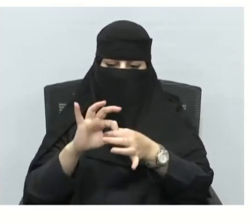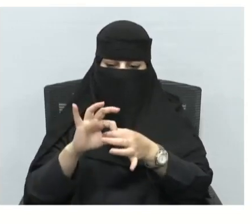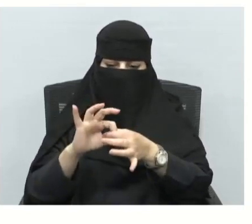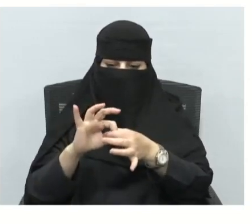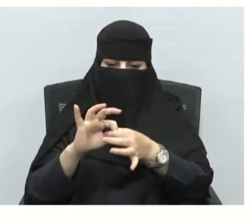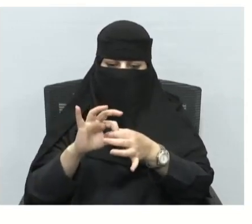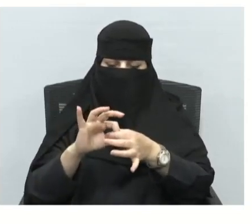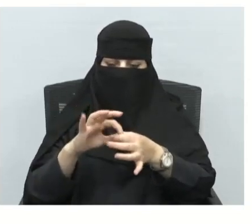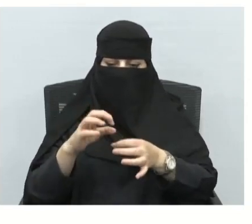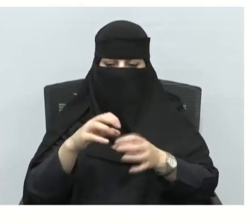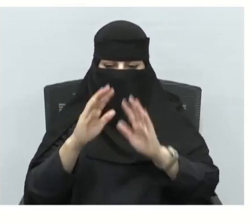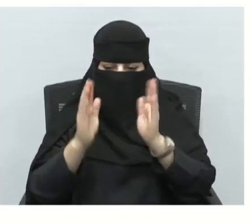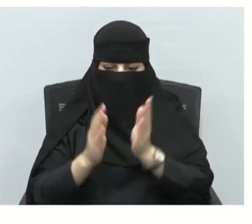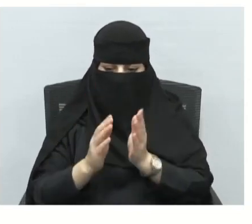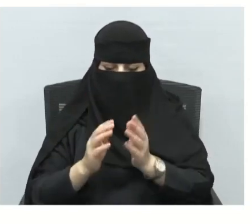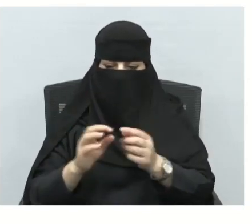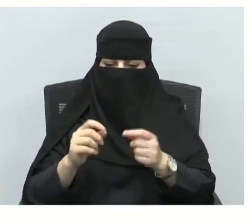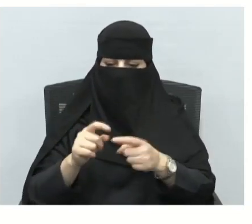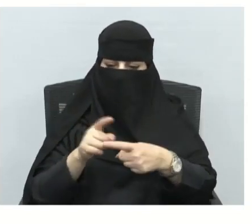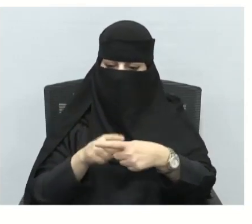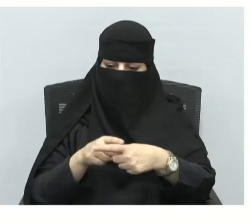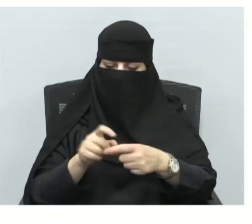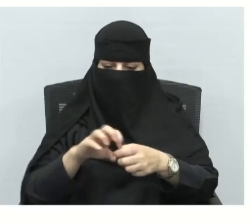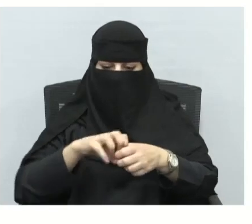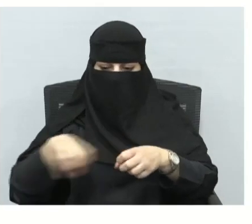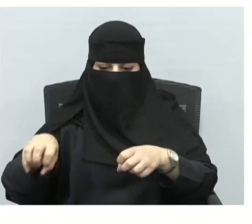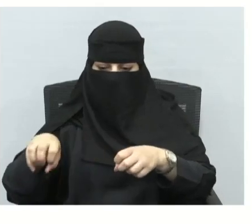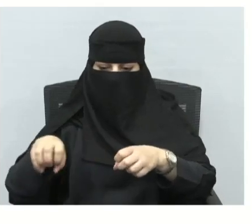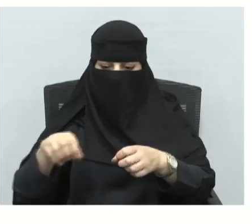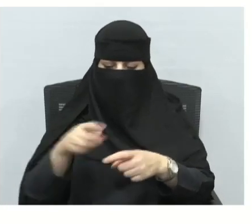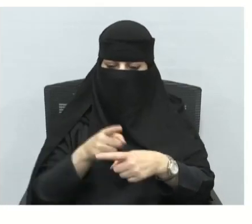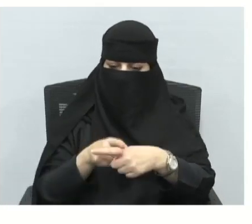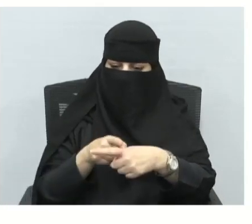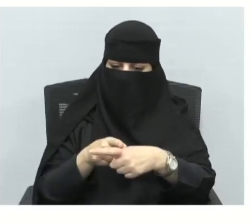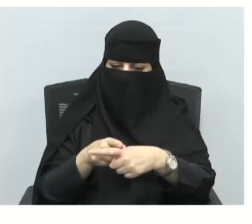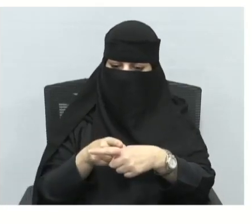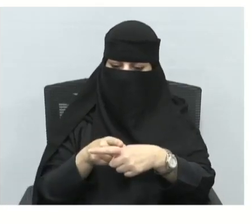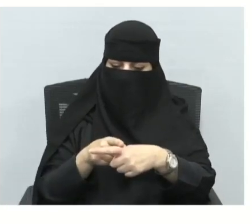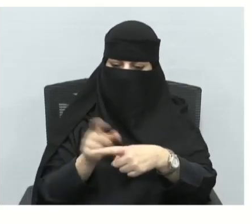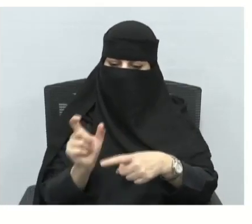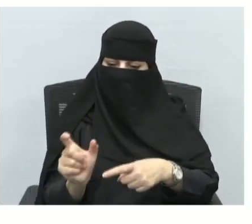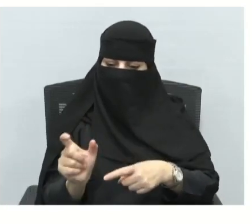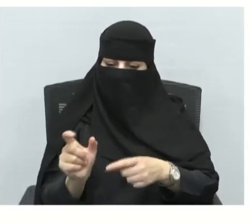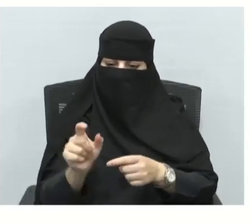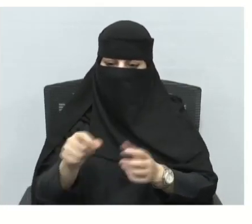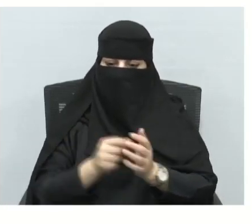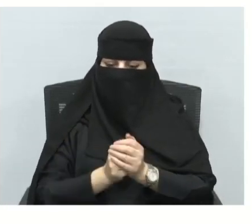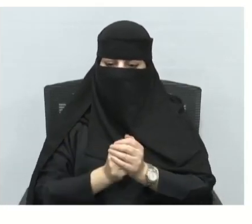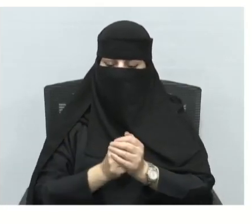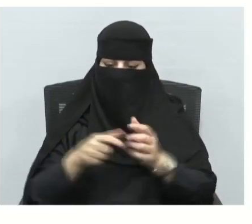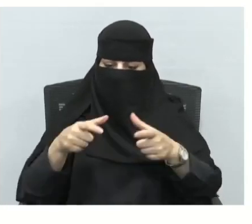وشكله اذا كان منفصل في نهايه الكلمه لدينا هنا